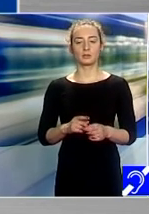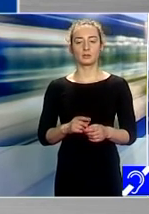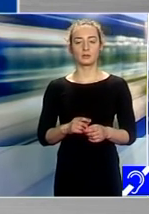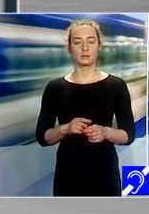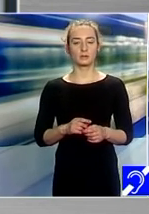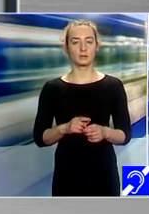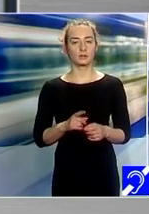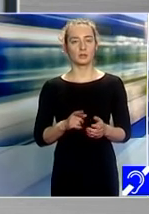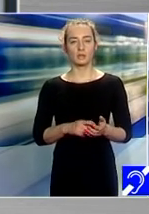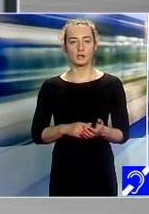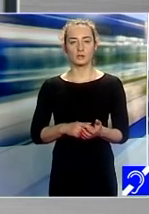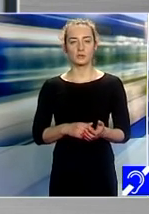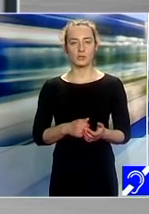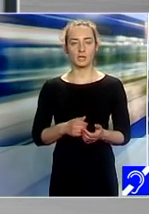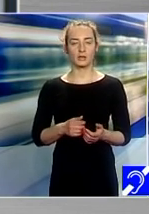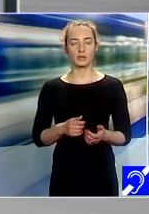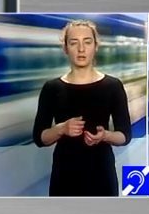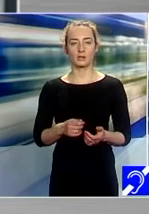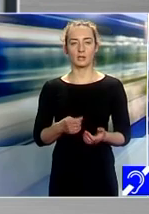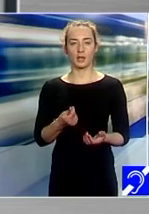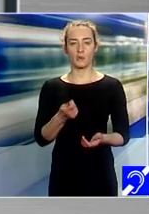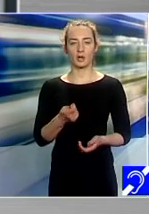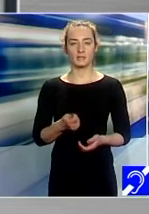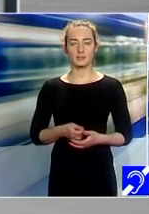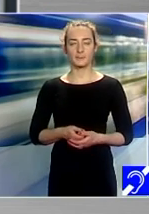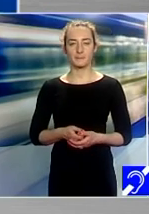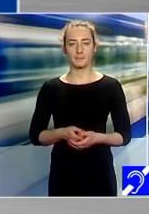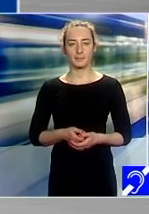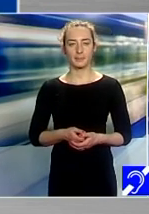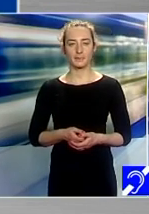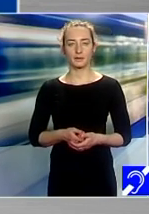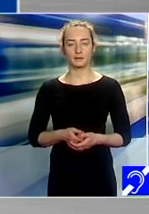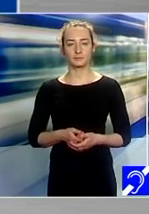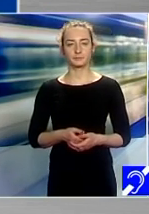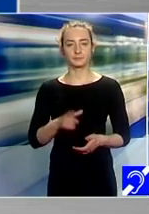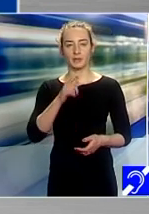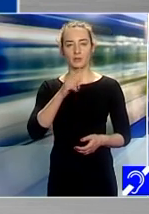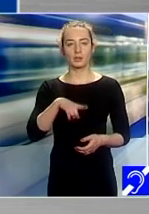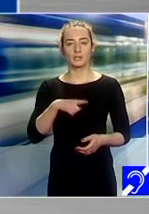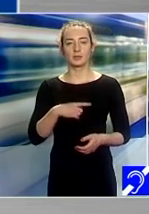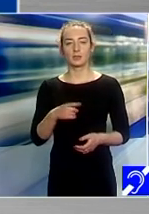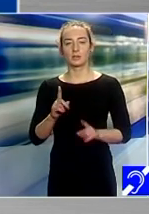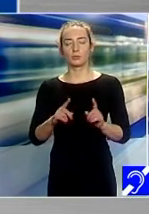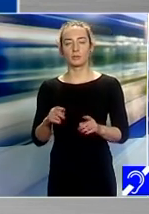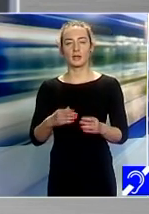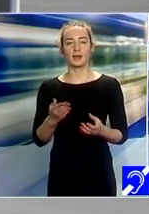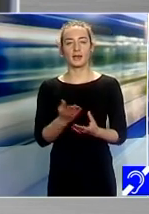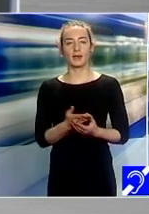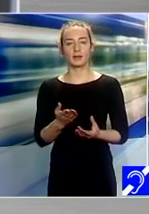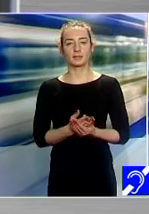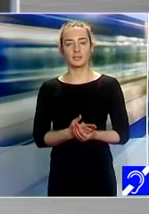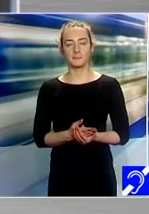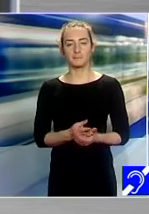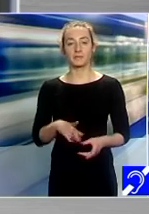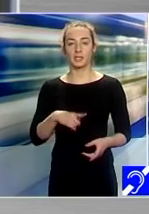nu? La primăria Cluj... În care se regăsesc, din păcate, unele acte care le-ai depus în cel cu indemnizație.